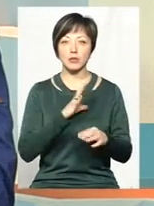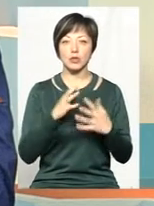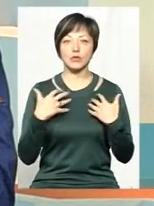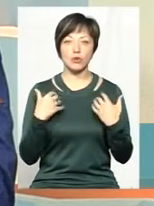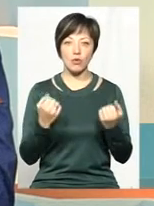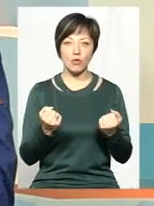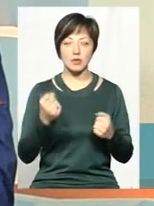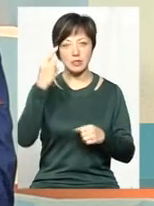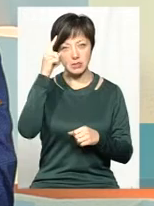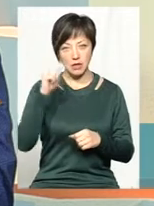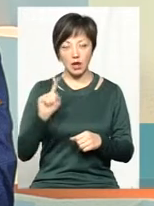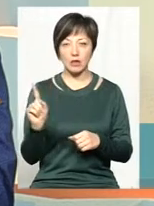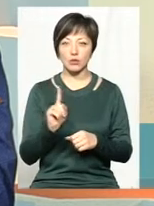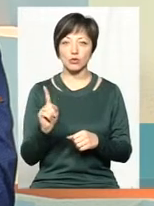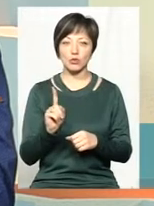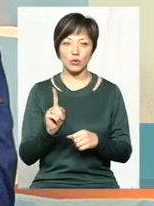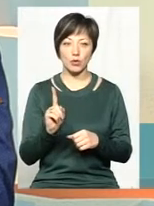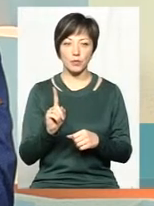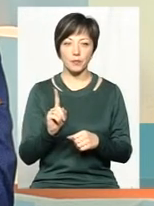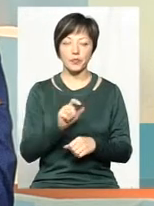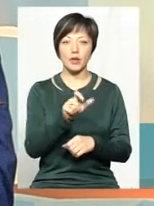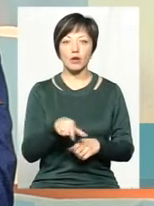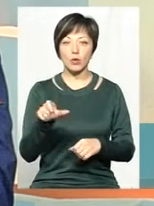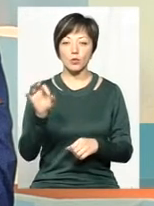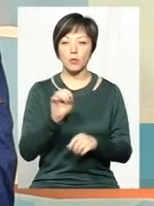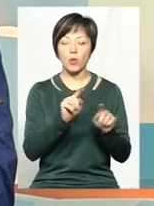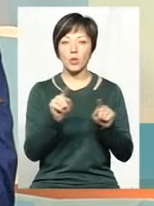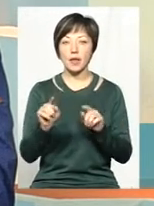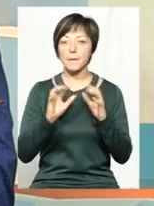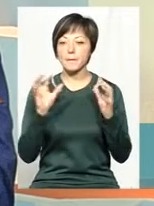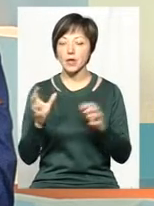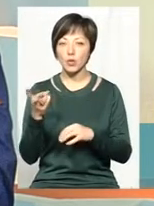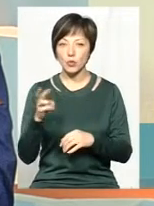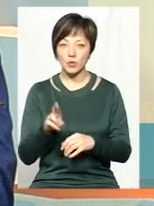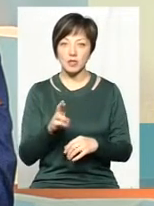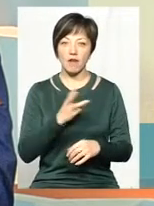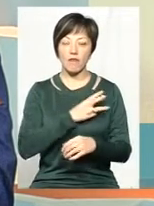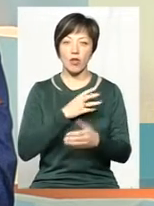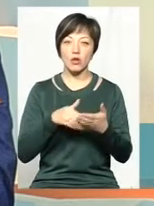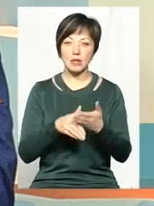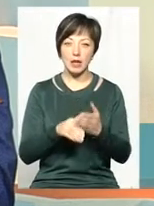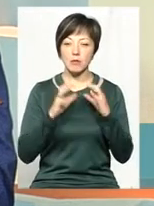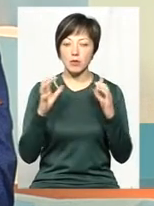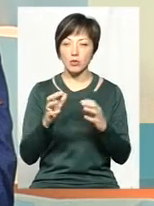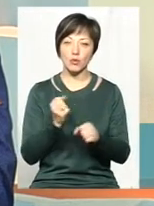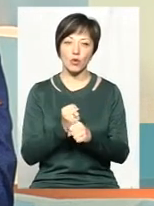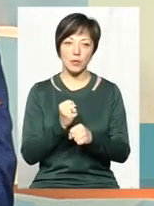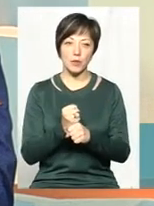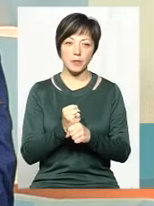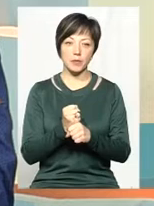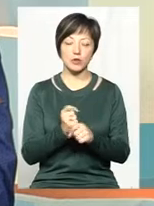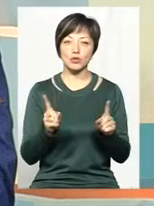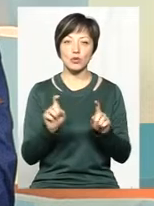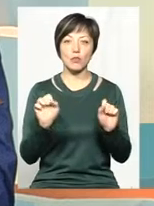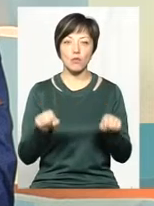здорові, щоб вони знали, що люди про них піклуються, волонтери про них піклуються. Робимо,